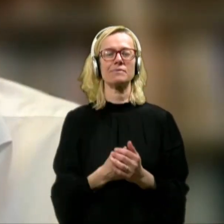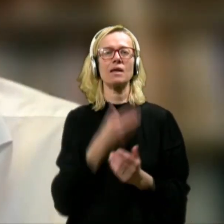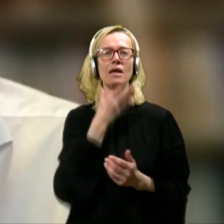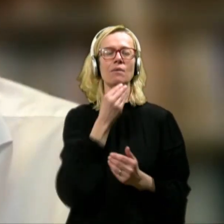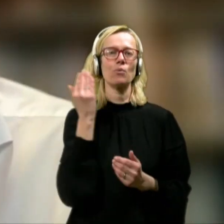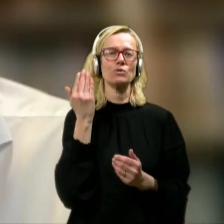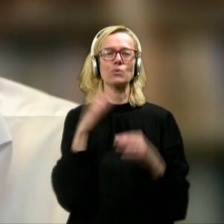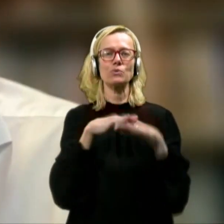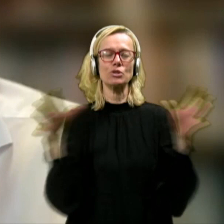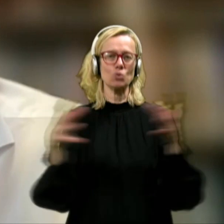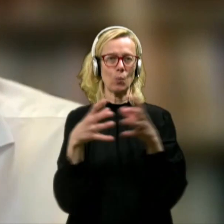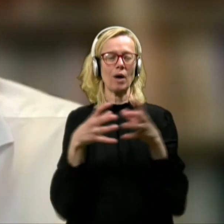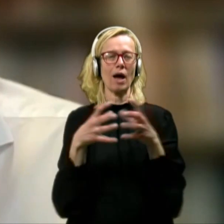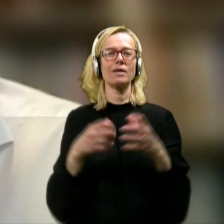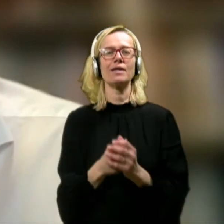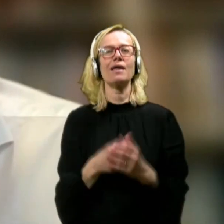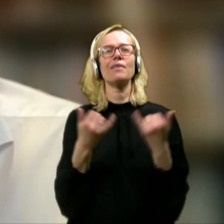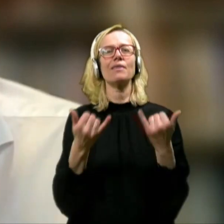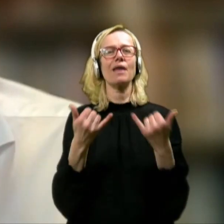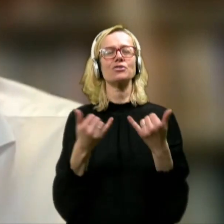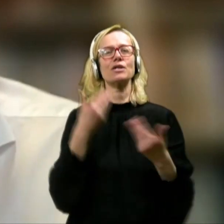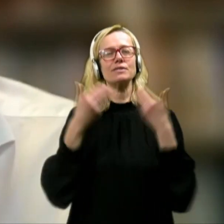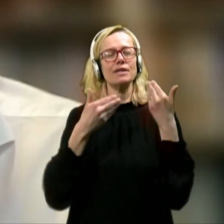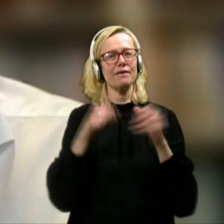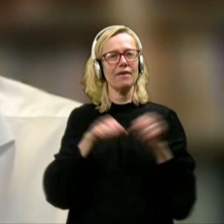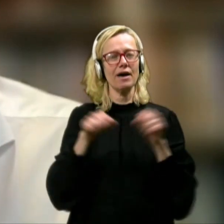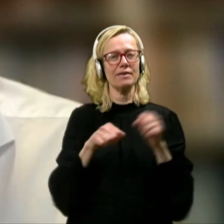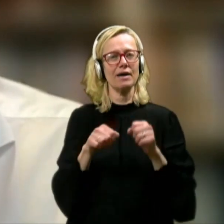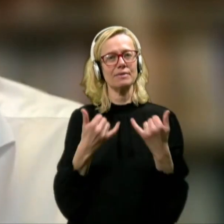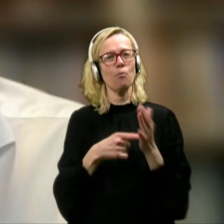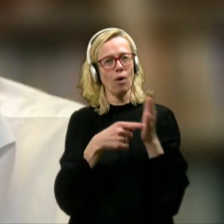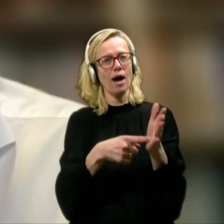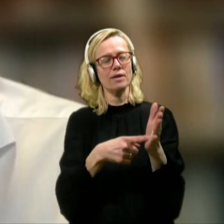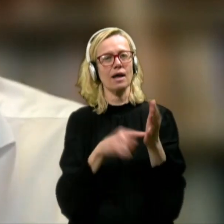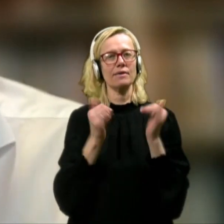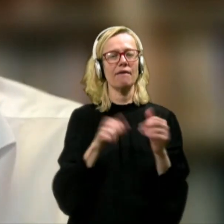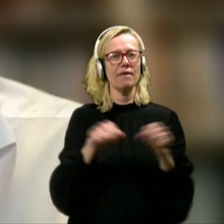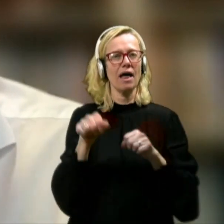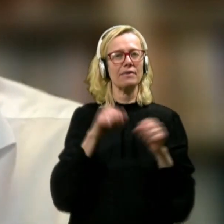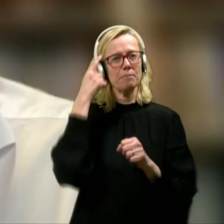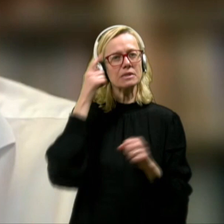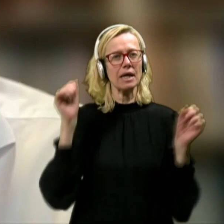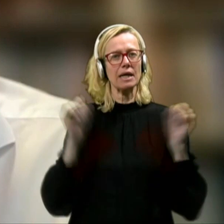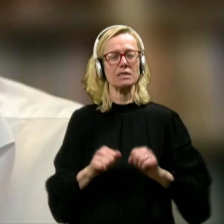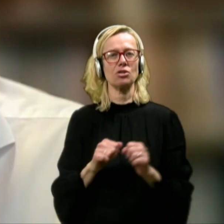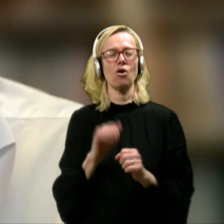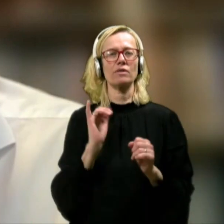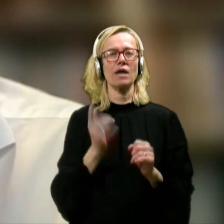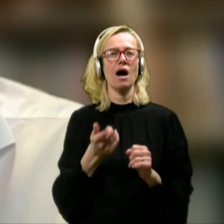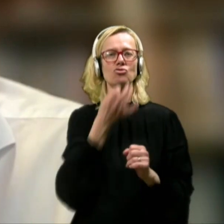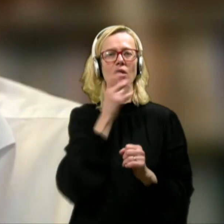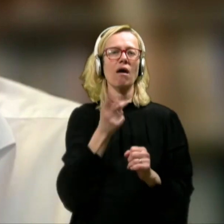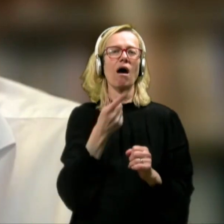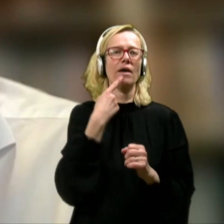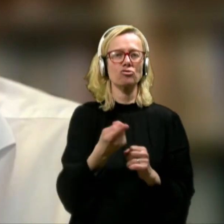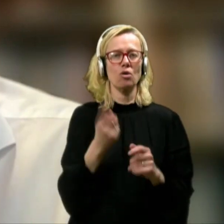Lepo pozdravljeni vsi skupaj. Današnja seja vlade je pokazala, da vlada misli resno in da če nekaj rečemo,